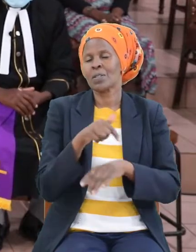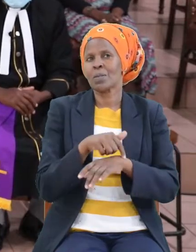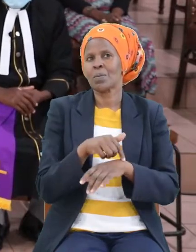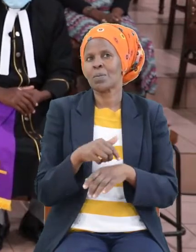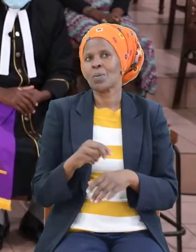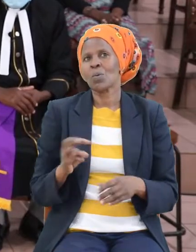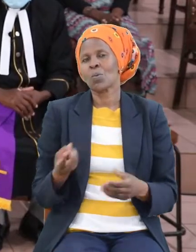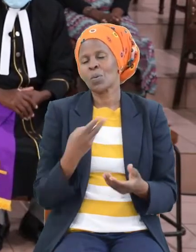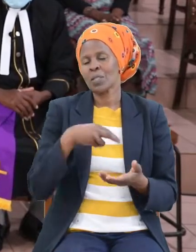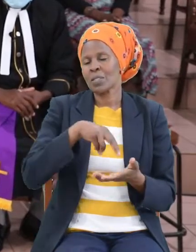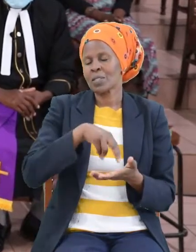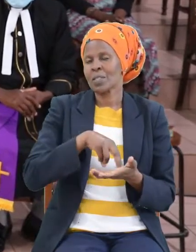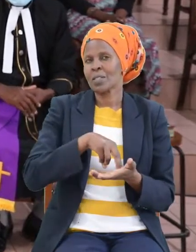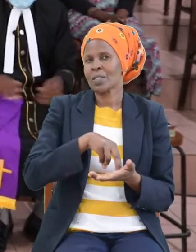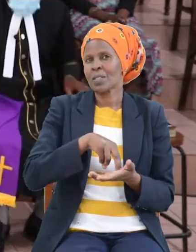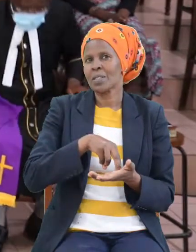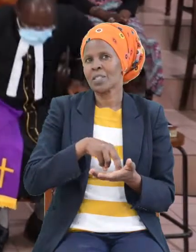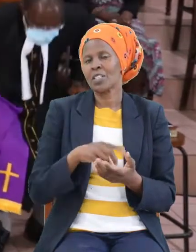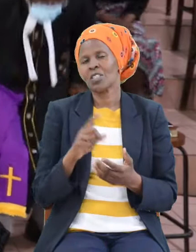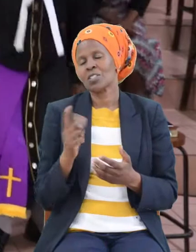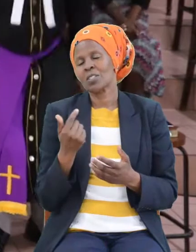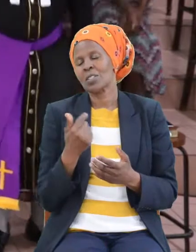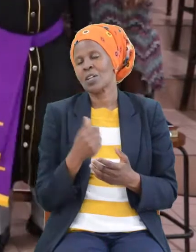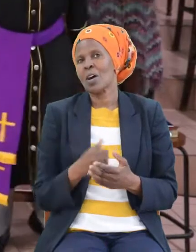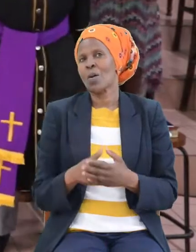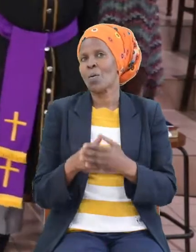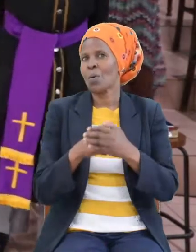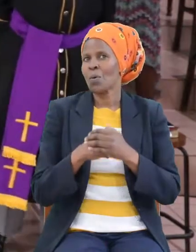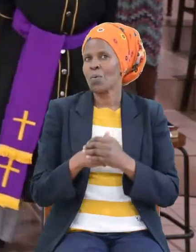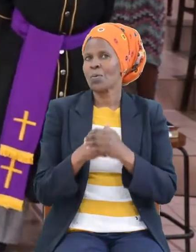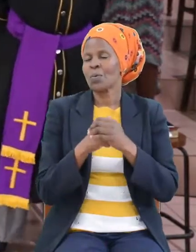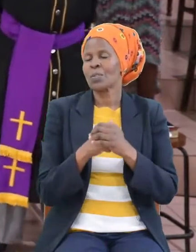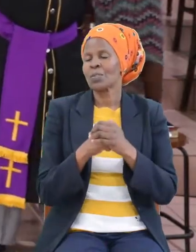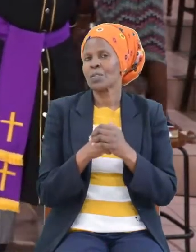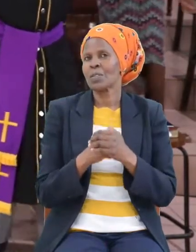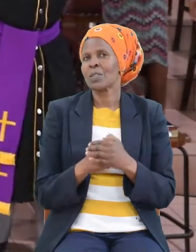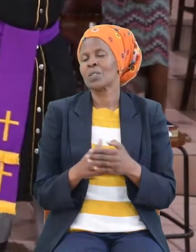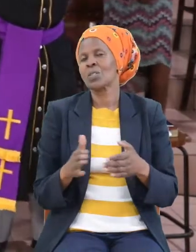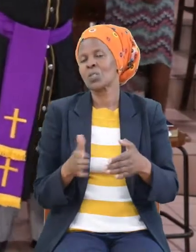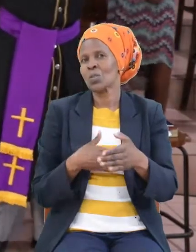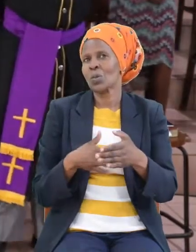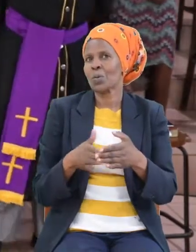tutasimama, tuanze ibada yetu na wimbo tenzi za Rohoni